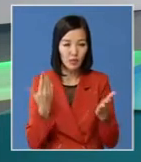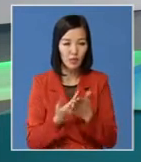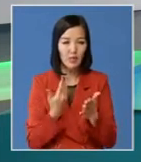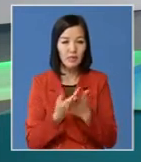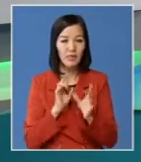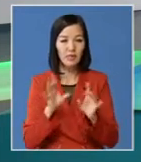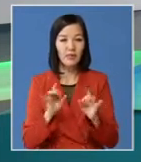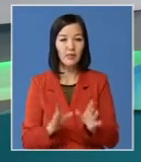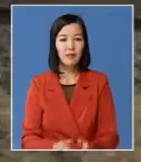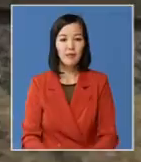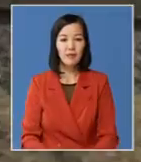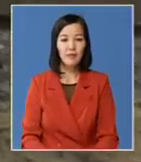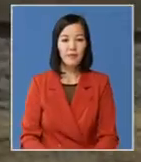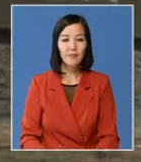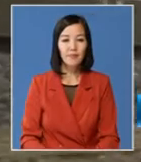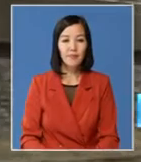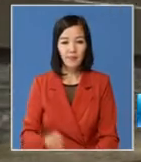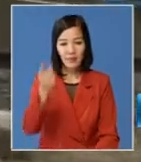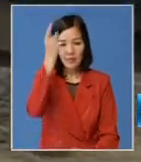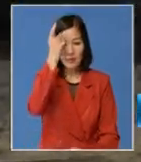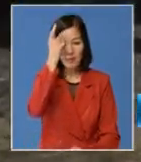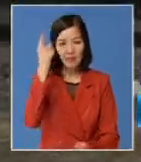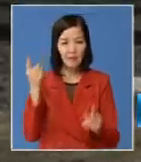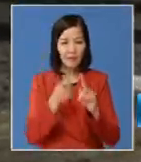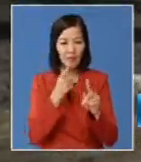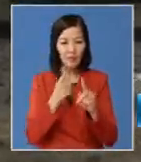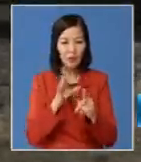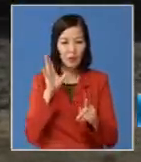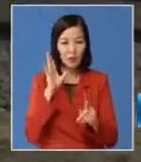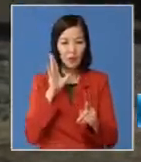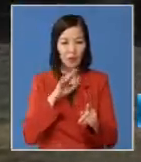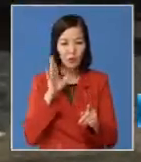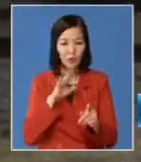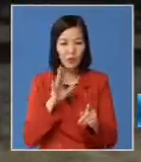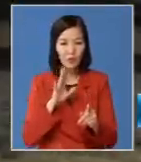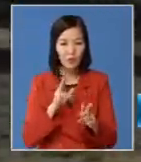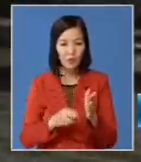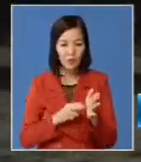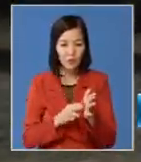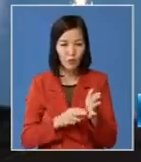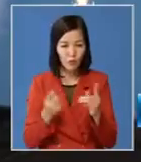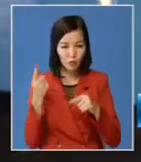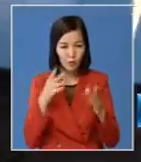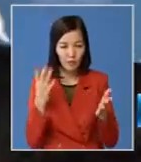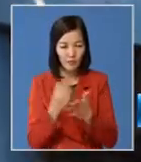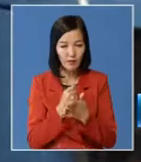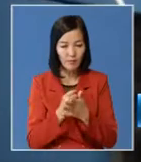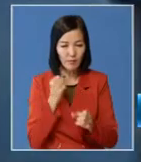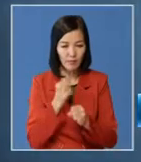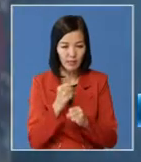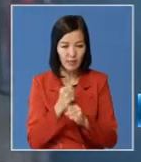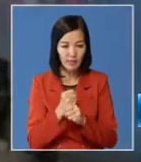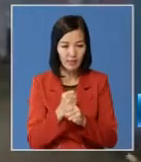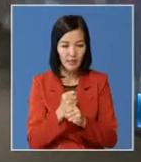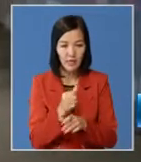алдағы топтамада. Германияда алғаш рет сутегімен жүретін пойыз жасалды. Ол жексенбі күні Германияның Бремерферт